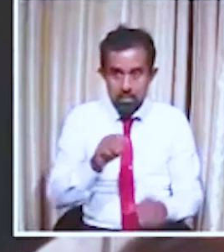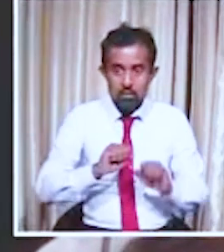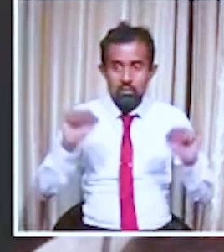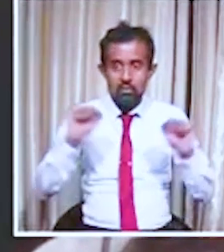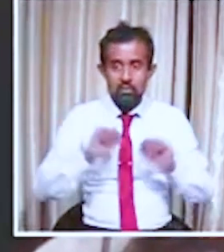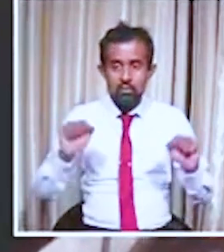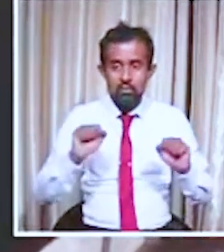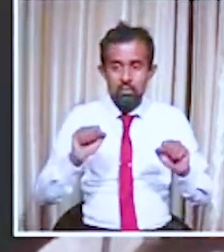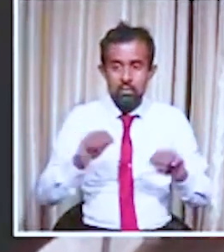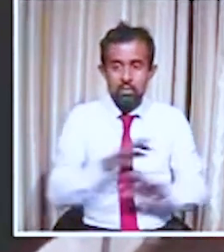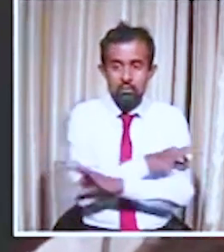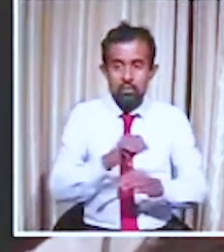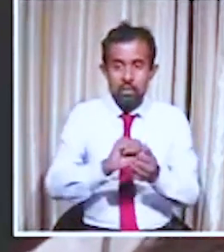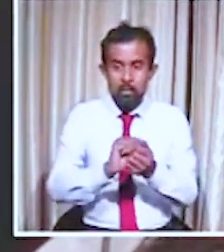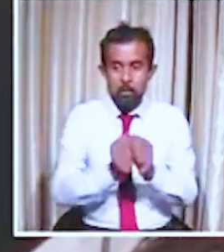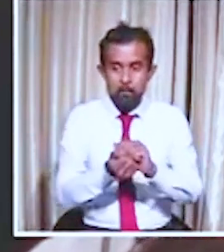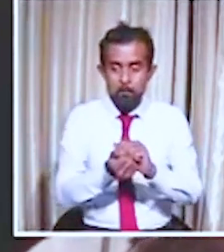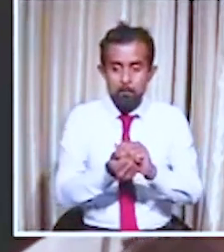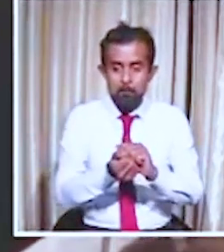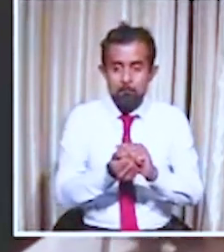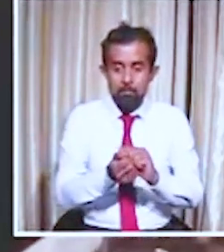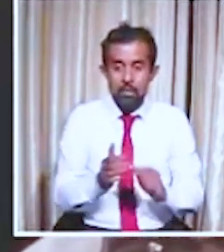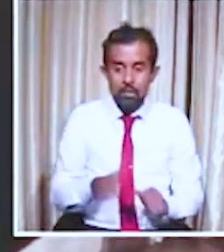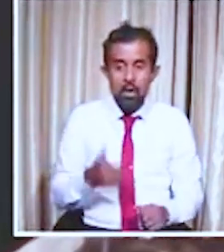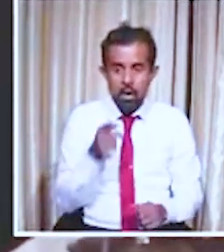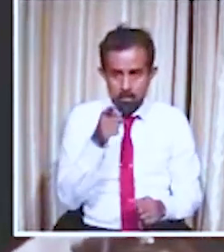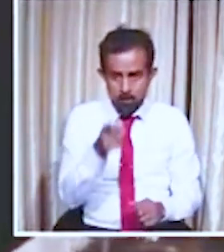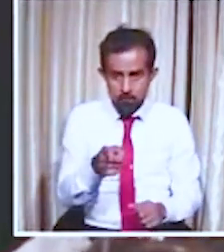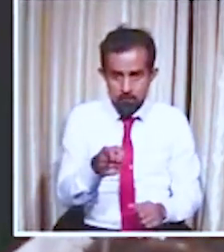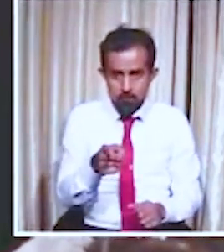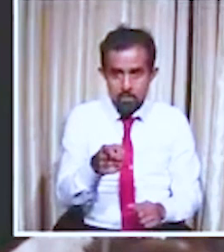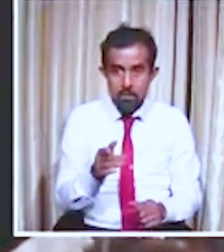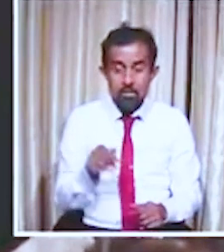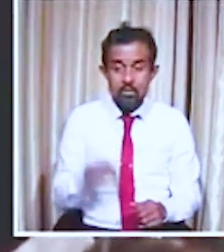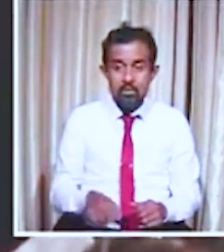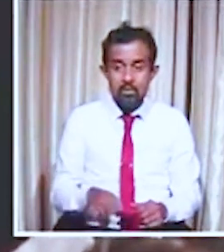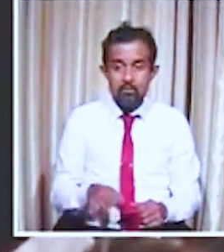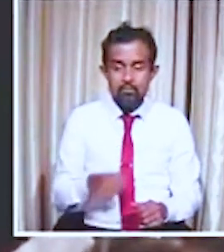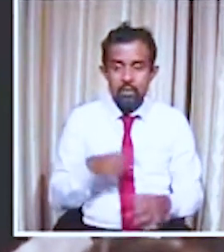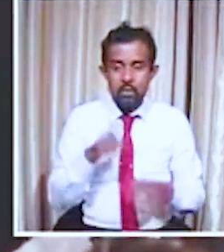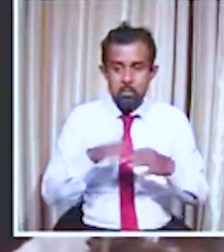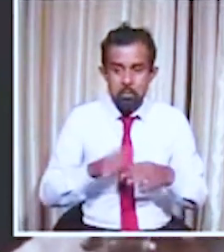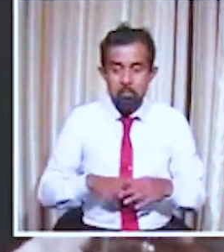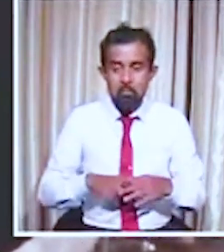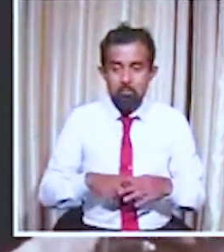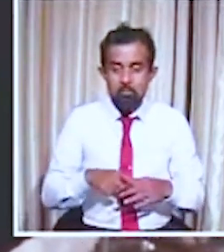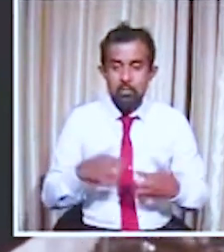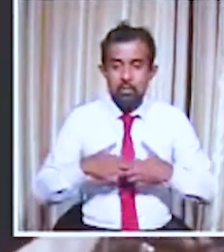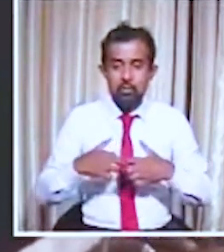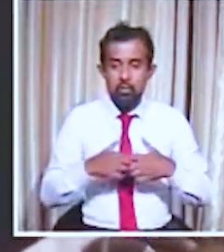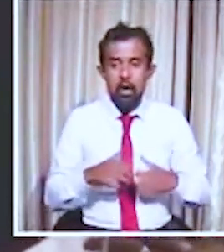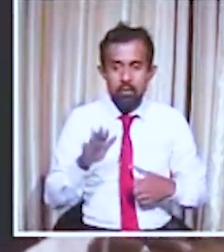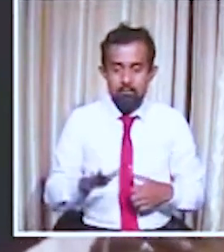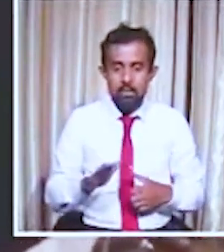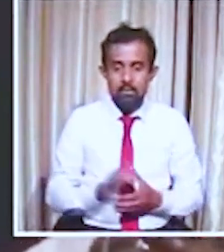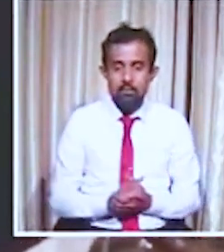சேஞ்ச் என்பது இங்கே நடைபெற்றிருக்கிறதா என்று கேட்கிற போது மிக கவலையாக இருக்கின்றது. ஒரு சுதந்திரத்துக்கு பின்னரான காலகட்டத்திலே ஒரு